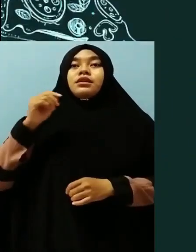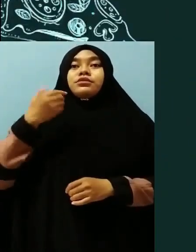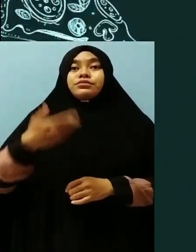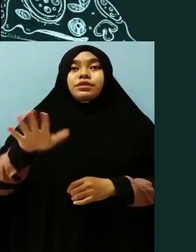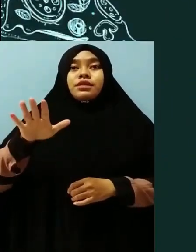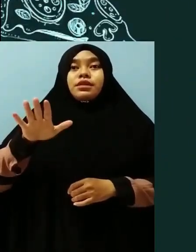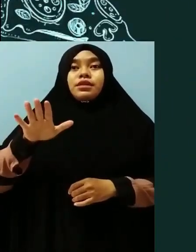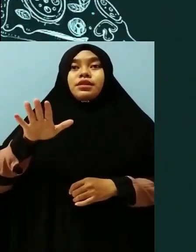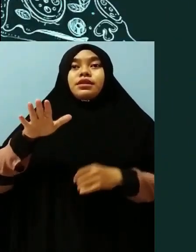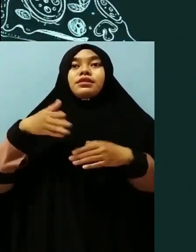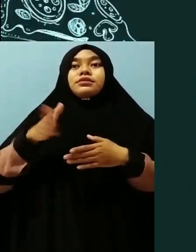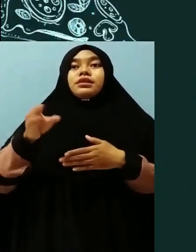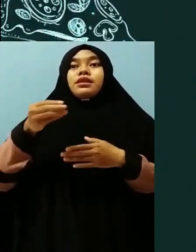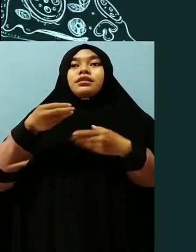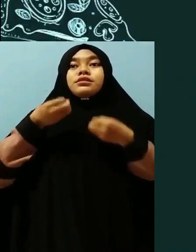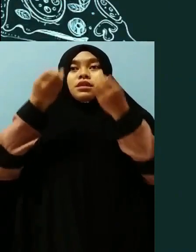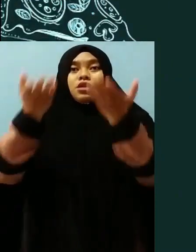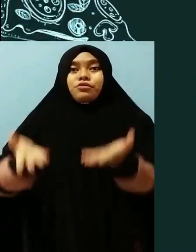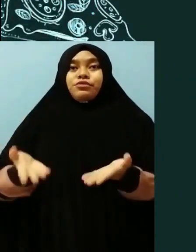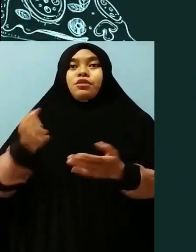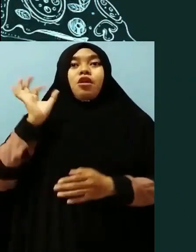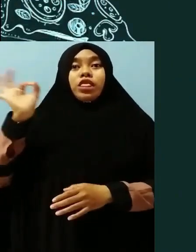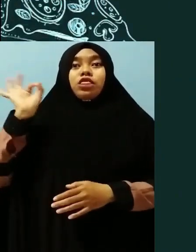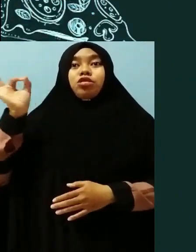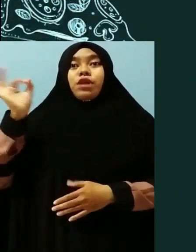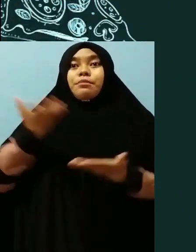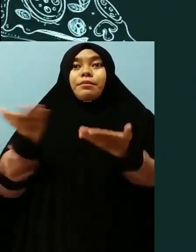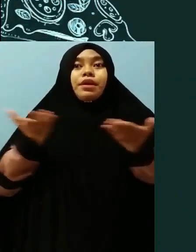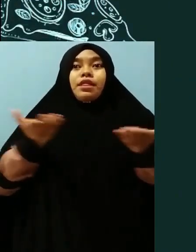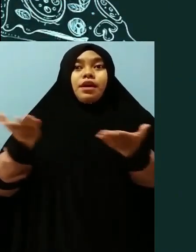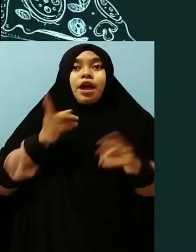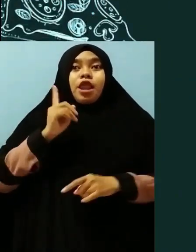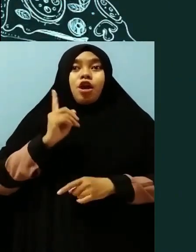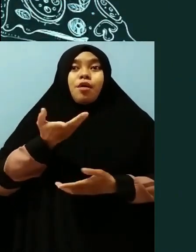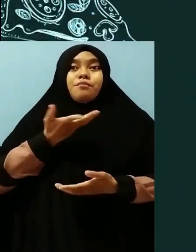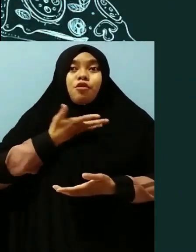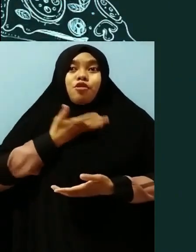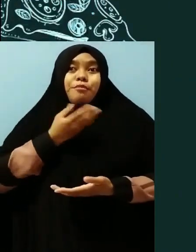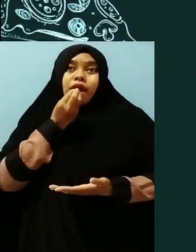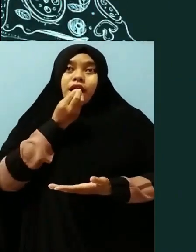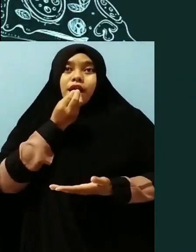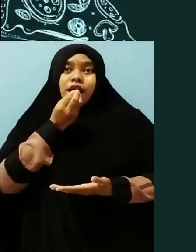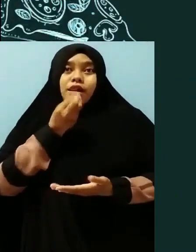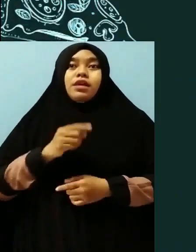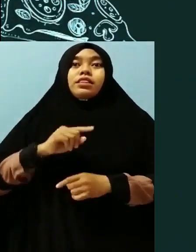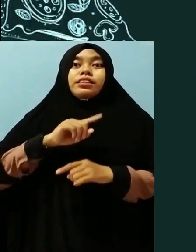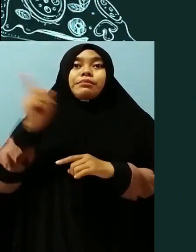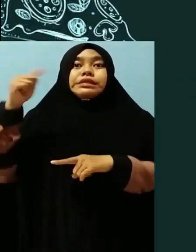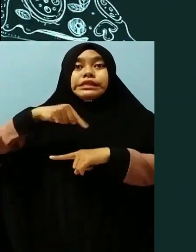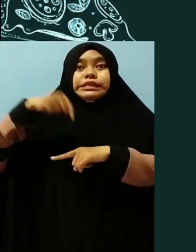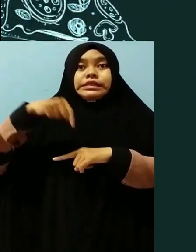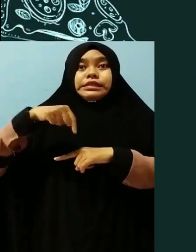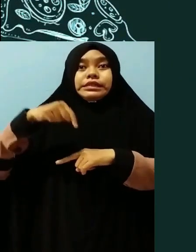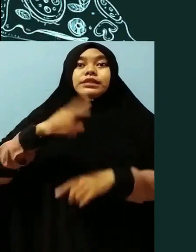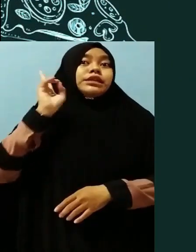Nah, kalian pasti sudah sering kan diberitahu oleh orang tua kalian bagaimana adab-adab kalau mau makan. Tapi